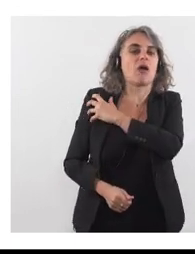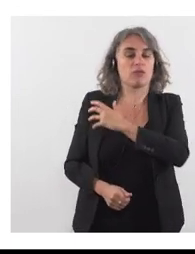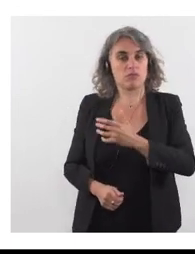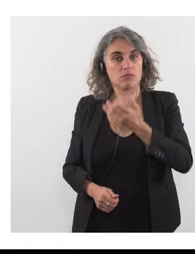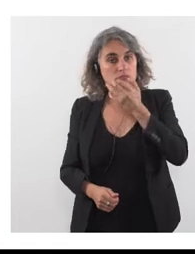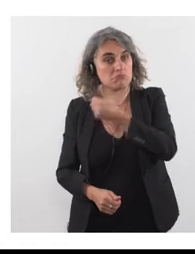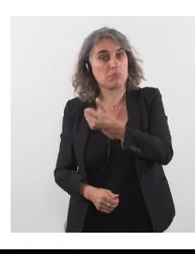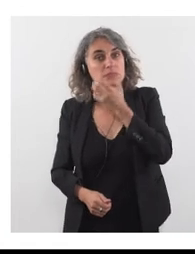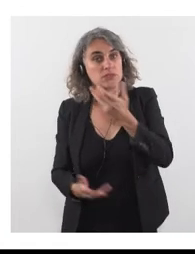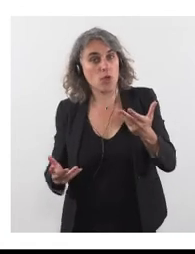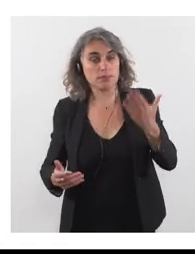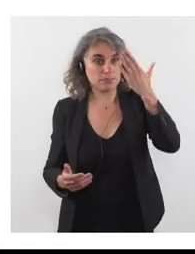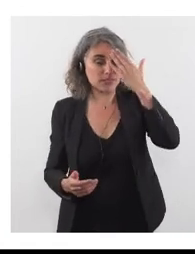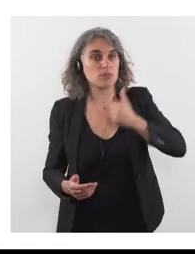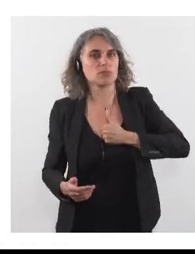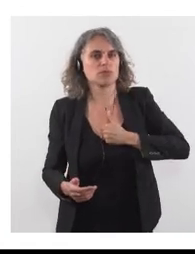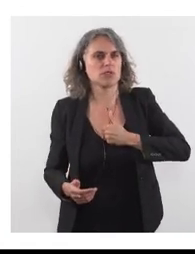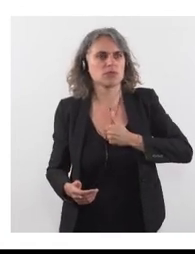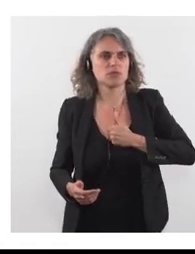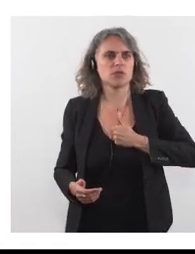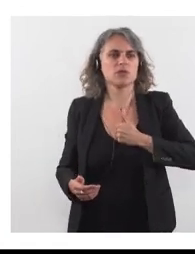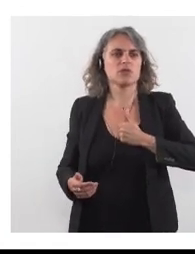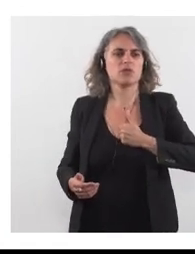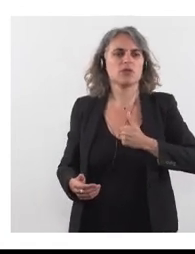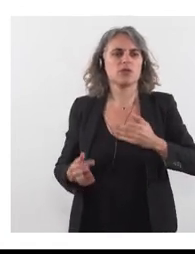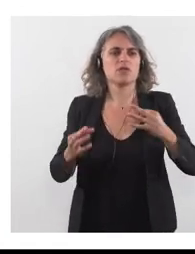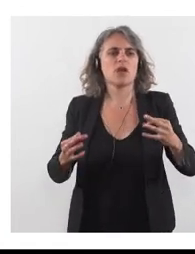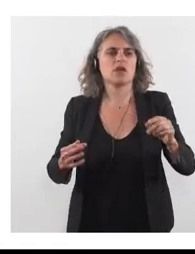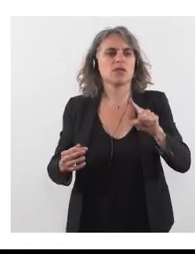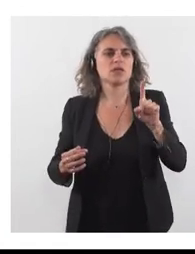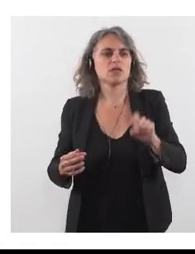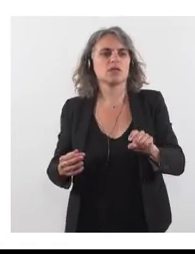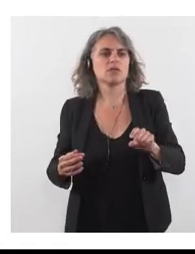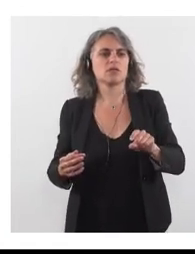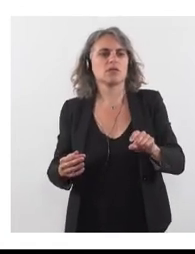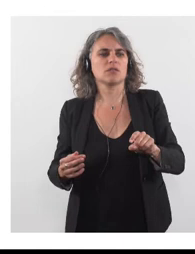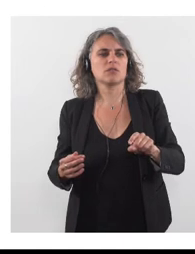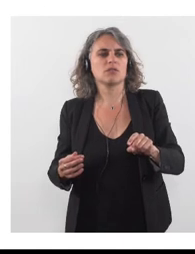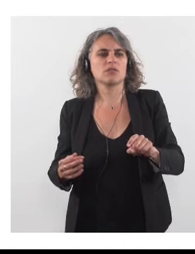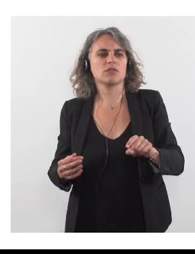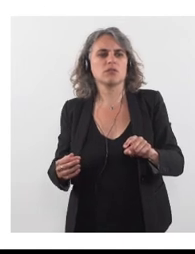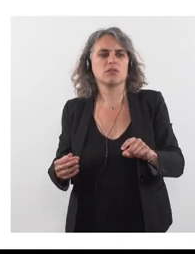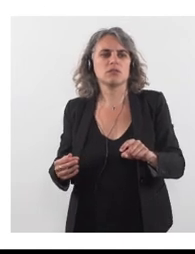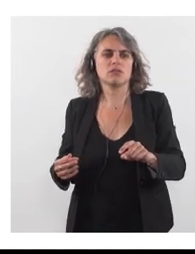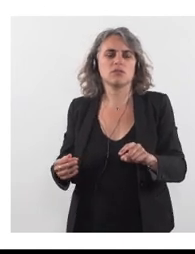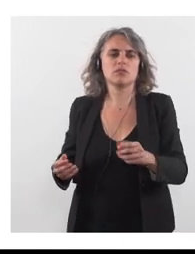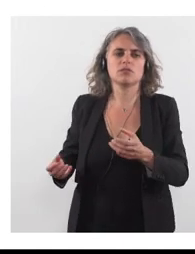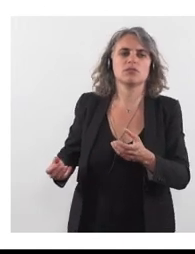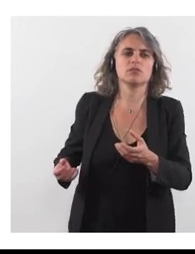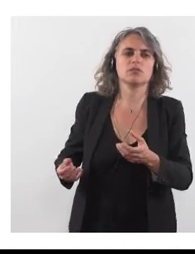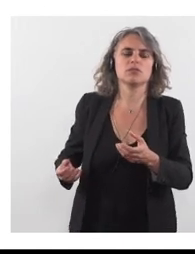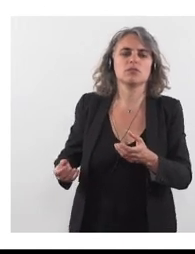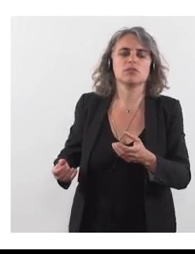je suis magistrat et que je pose une question préjudicielle, ça peut me mettre en difficulté parce que si moi je pose une